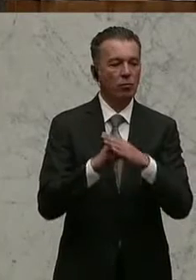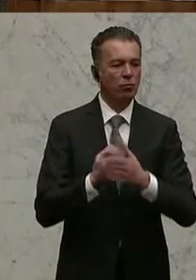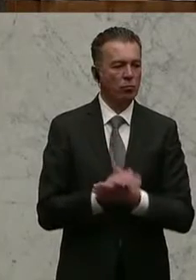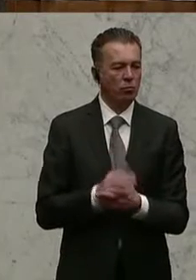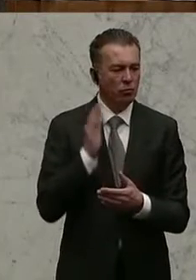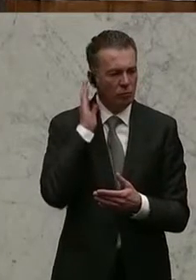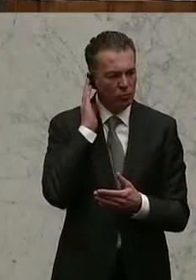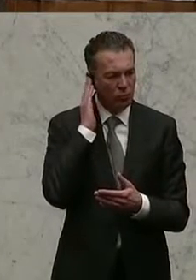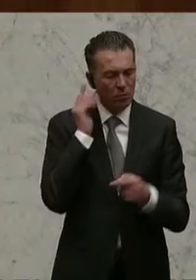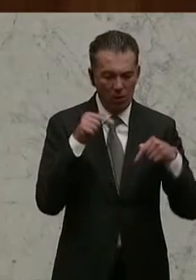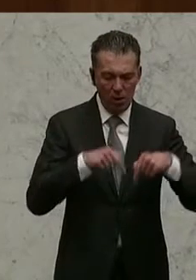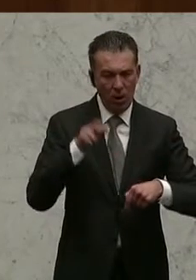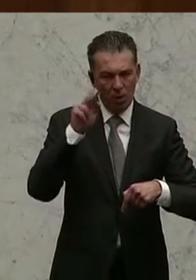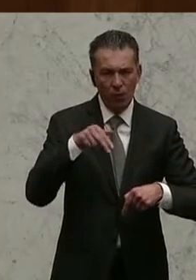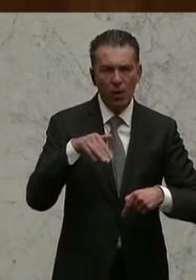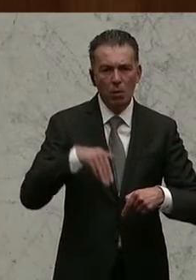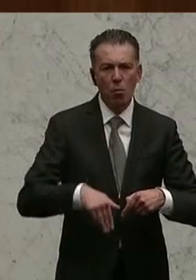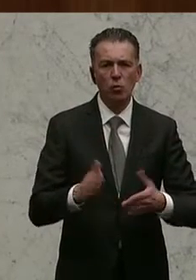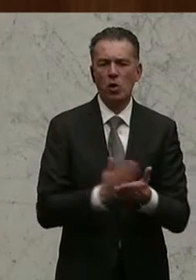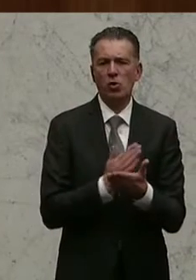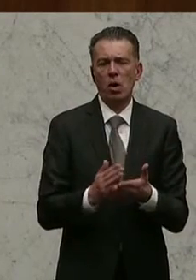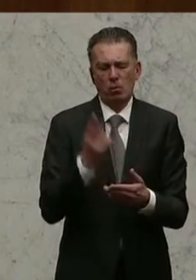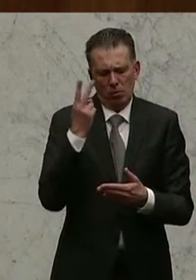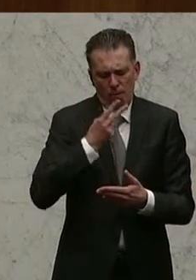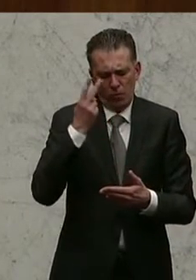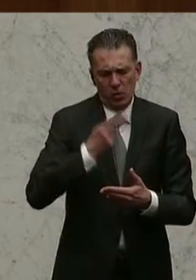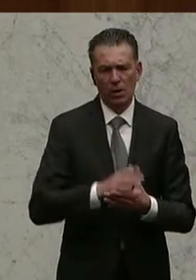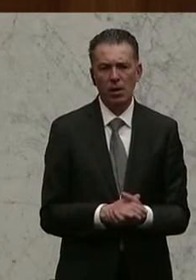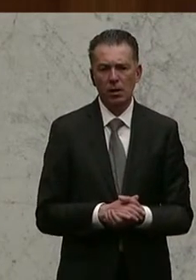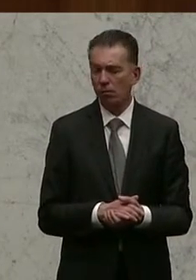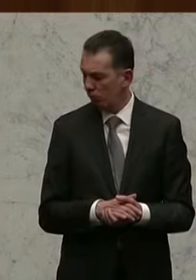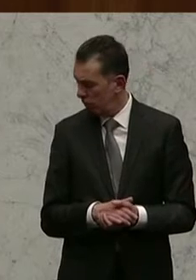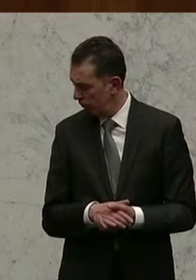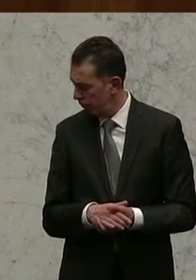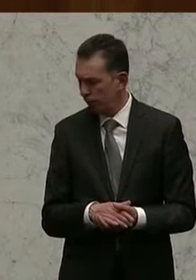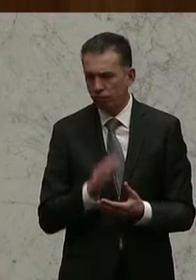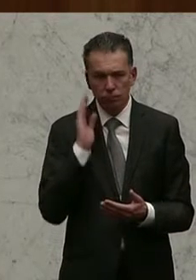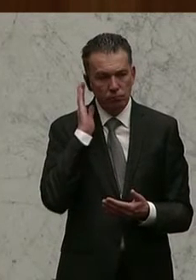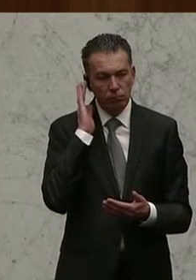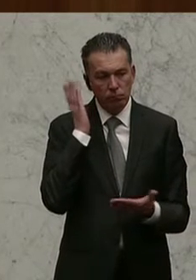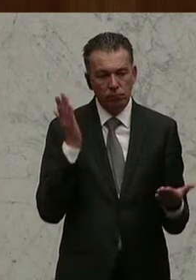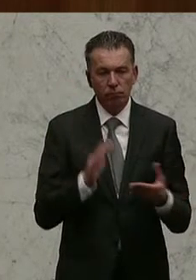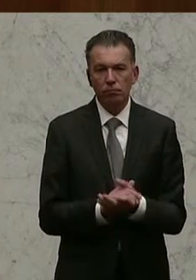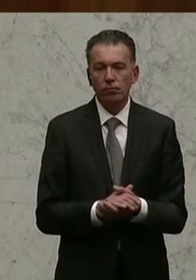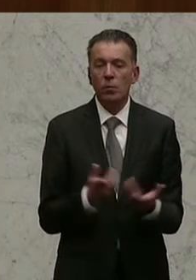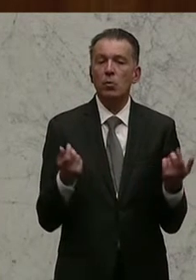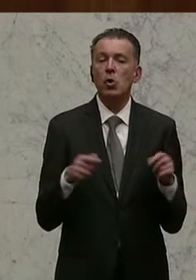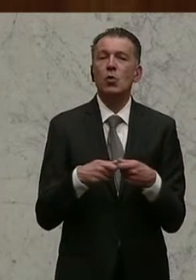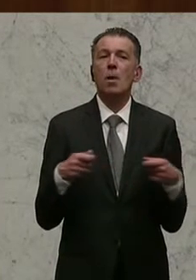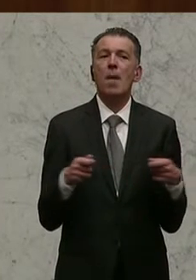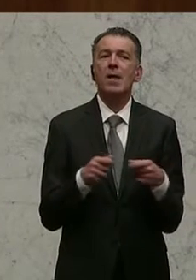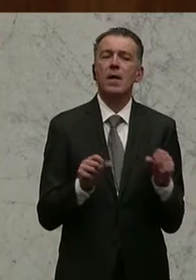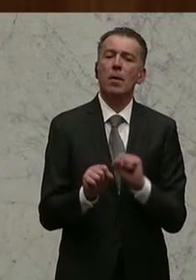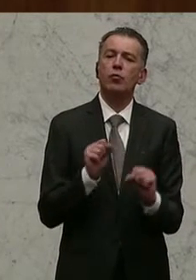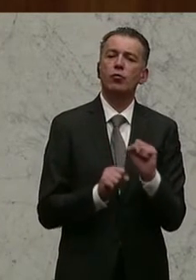in Wien beschlossen werden. Das ist doch eine Selbstverständlichkeit. Beschlüsse, die defensive Maßnahmen betreffen,